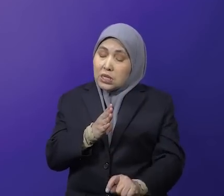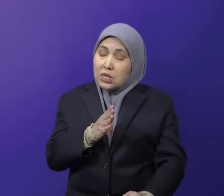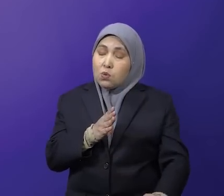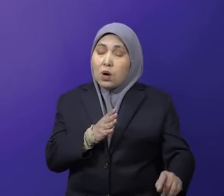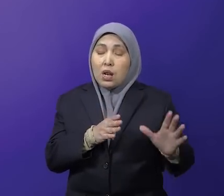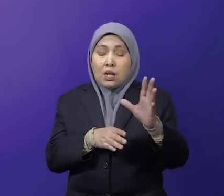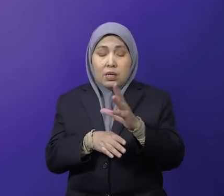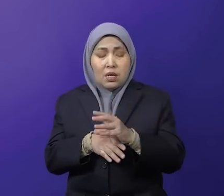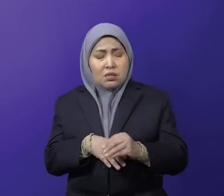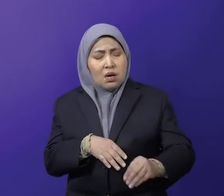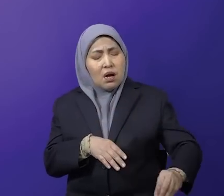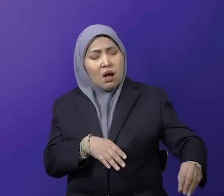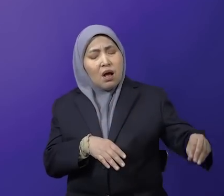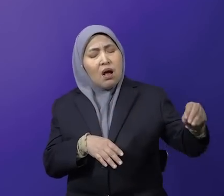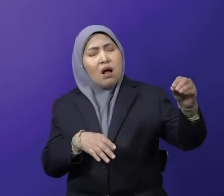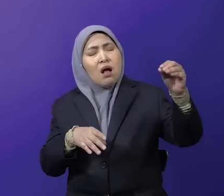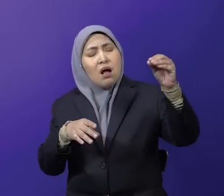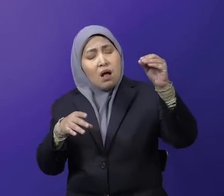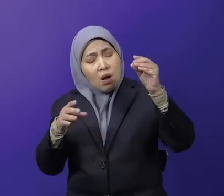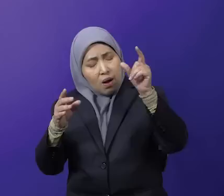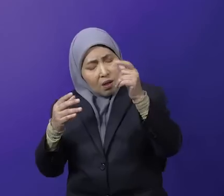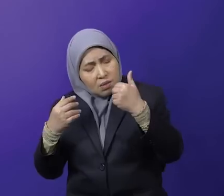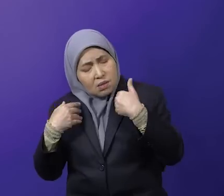والآخرة ومن